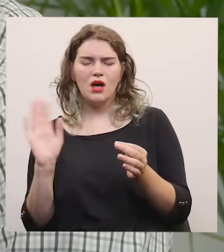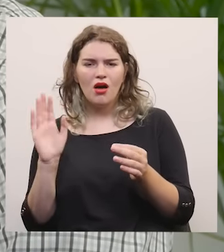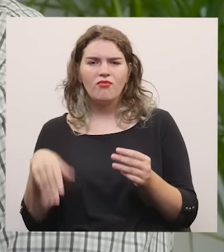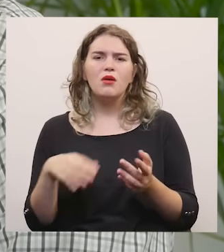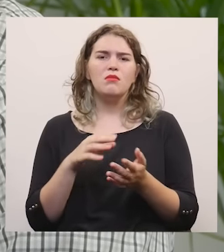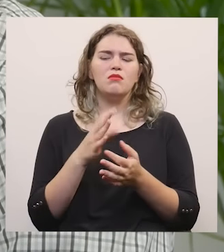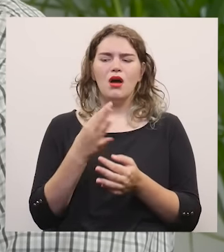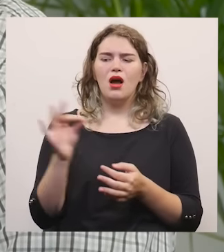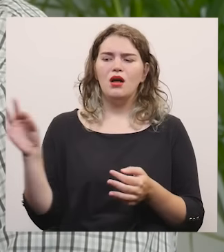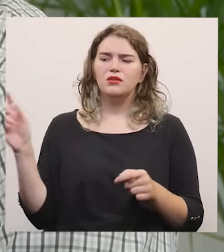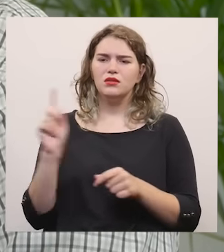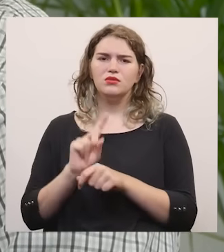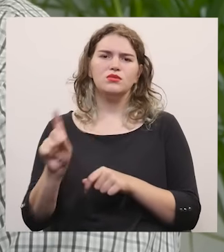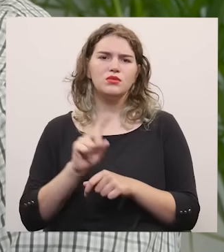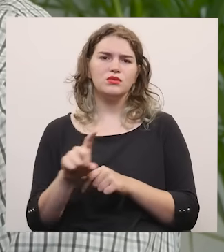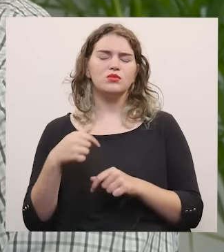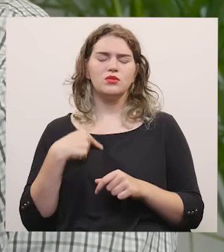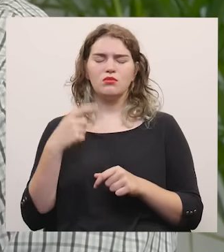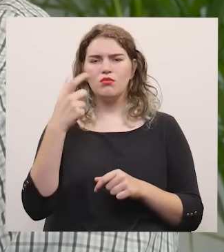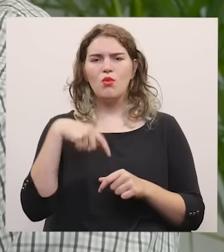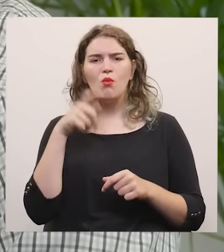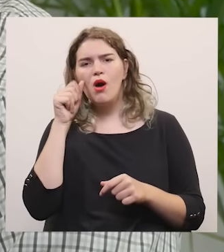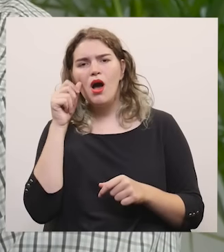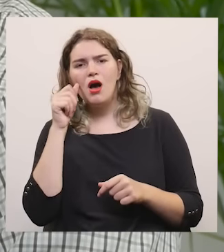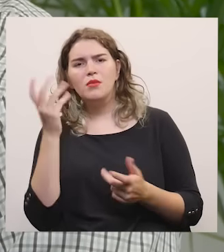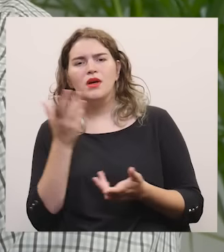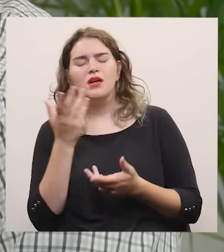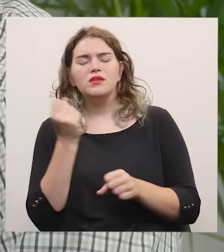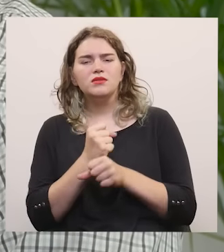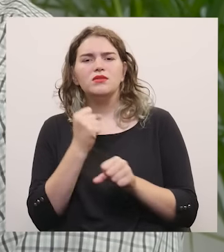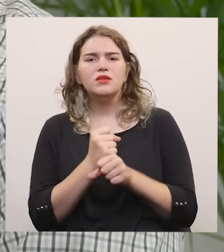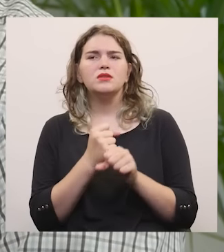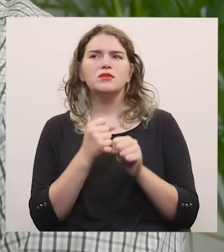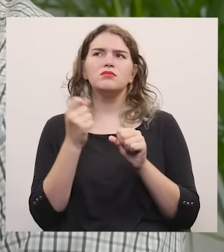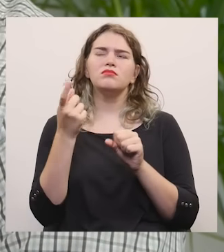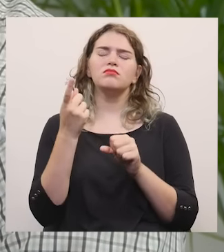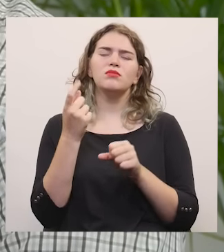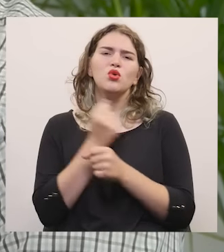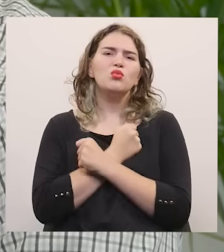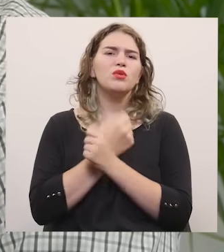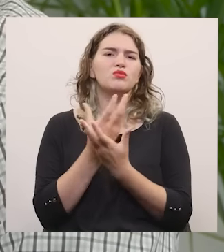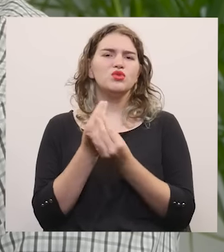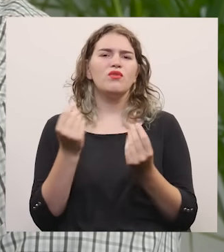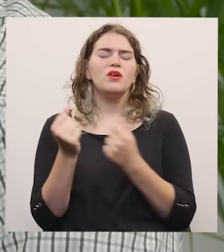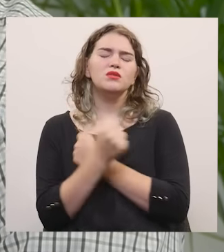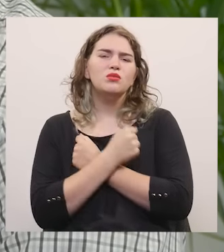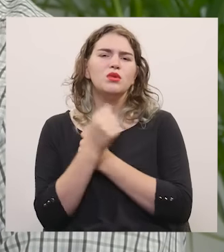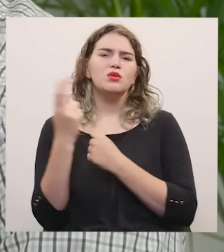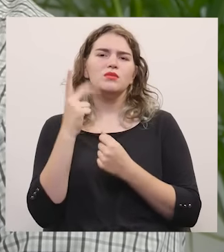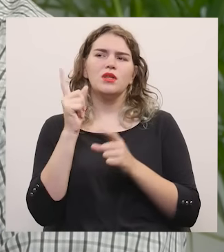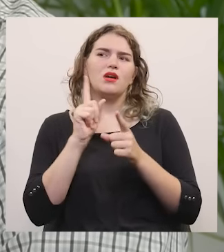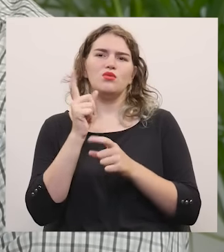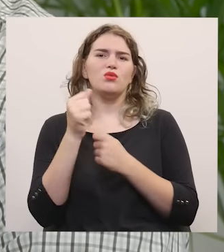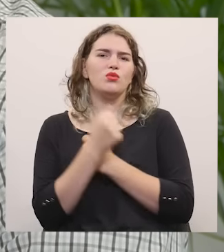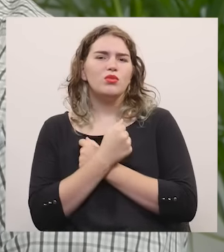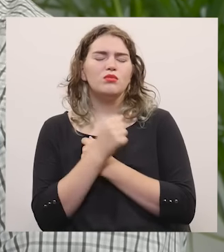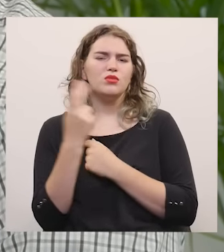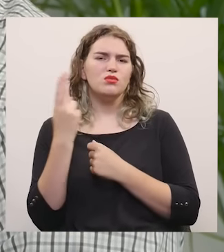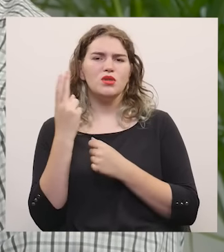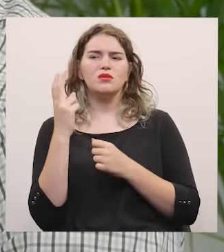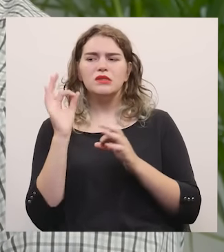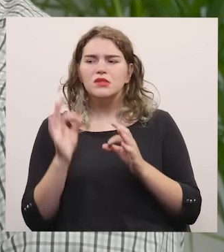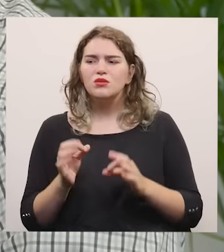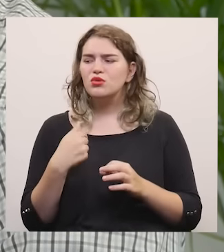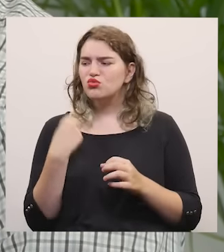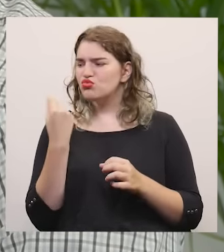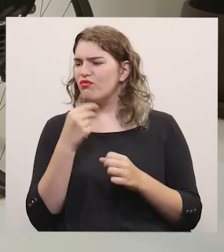la ce să slujim. Cred că suntem ființe care suntem făcut să adorăm și să-L adorăm pe Dumnezeu. Și dacă nu-L adorăm pe Dumnezeu, cu